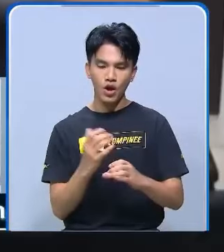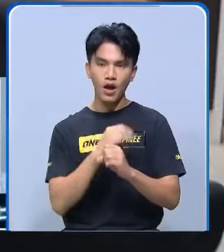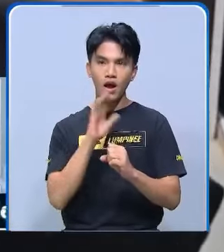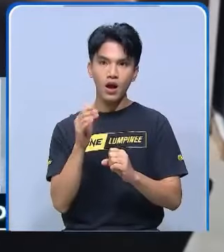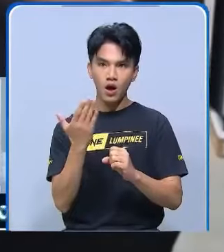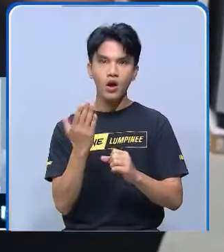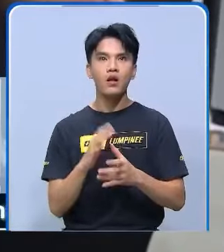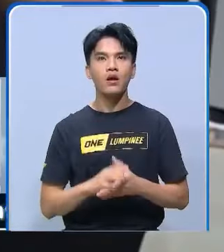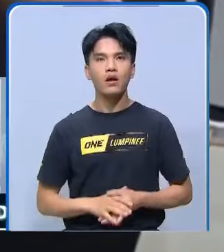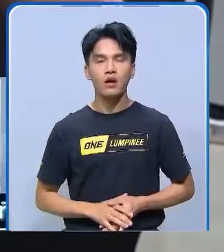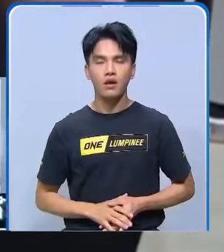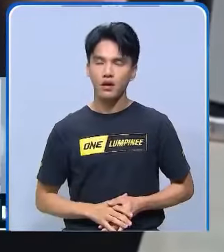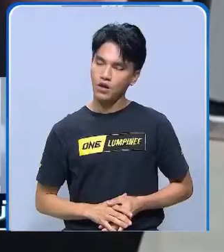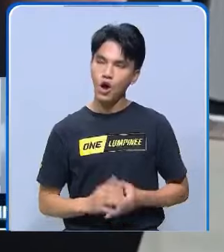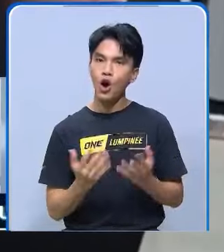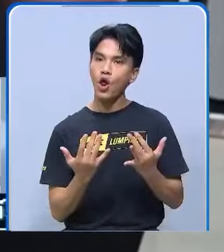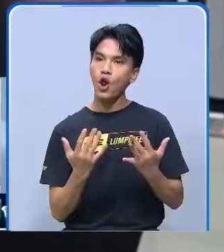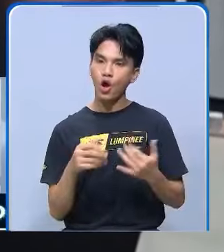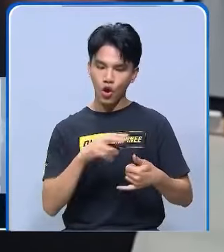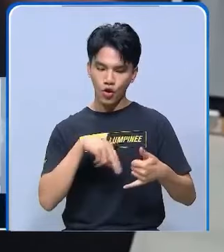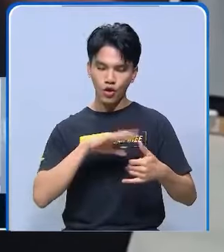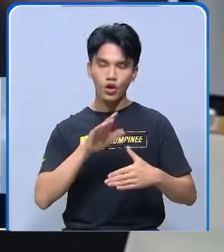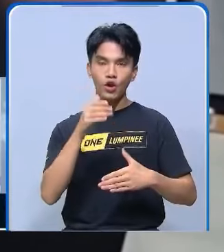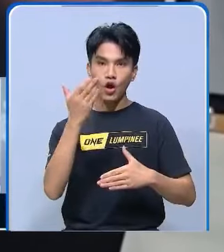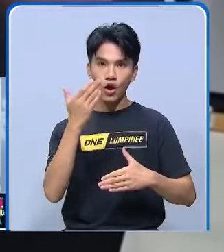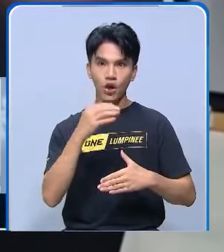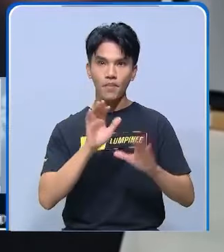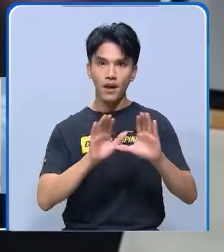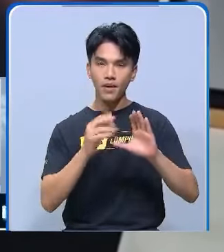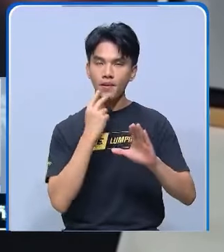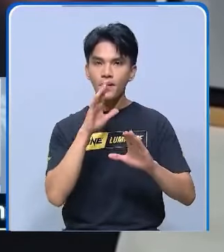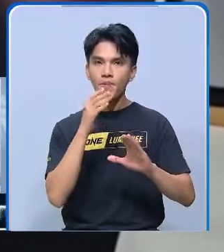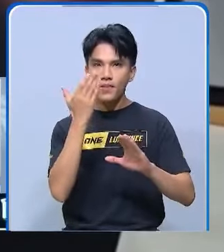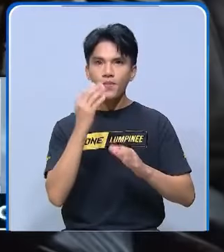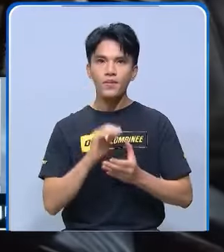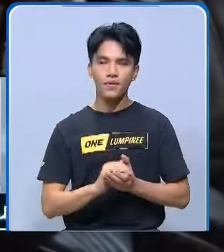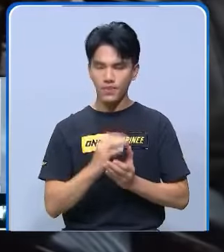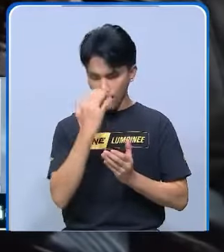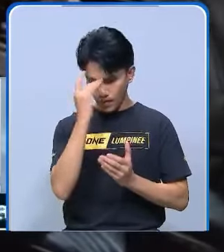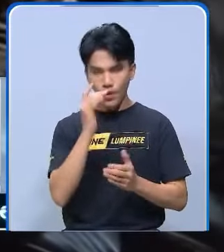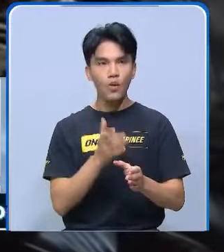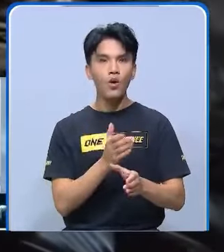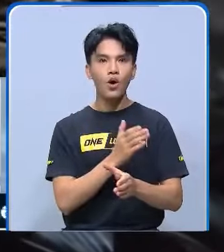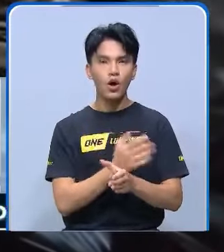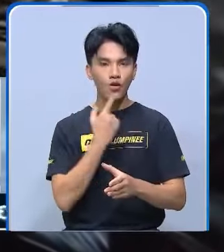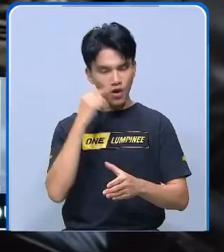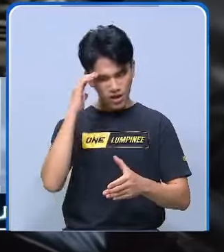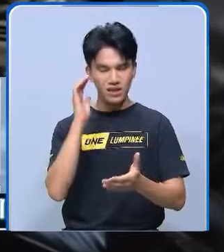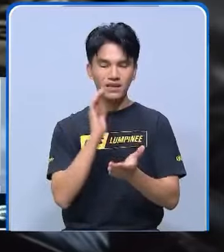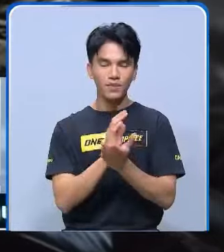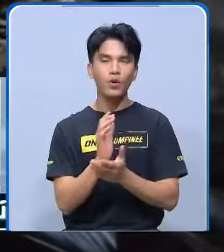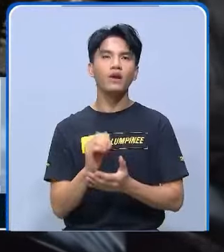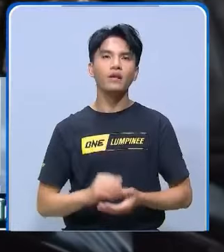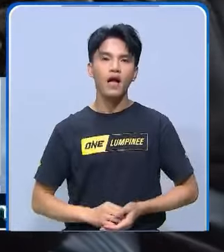ของทางผู้เสียหายก่อนนะเดี๋ยวไปรอผลตรวจจากทางคุณหมอมาประกอบในสำนวนคดีหลังจากก่อนหน้านี้ทางผู้เสียหายเขาไปแจ้งความไว้แต่เป็นท้องที่